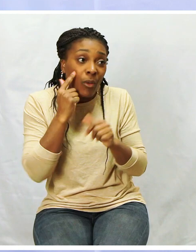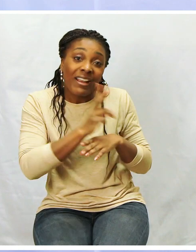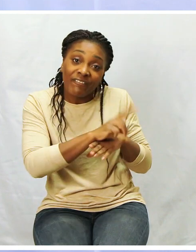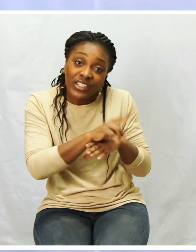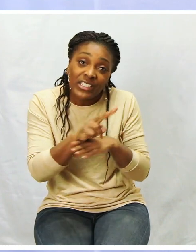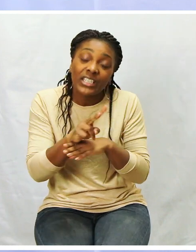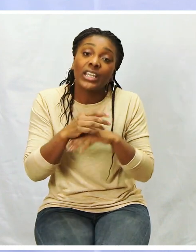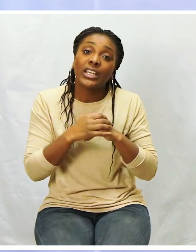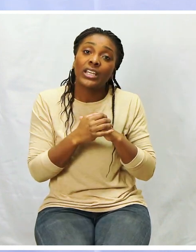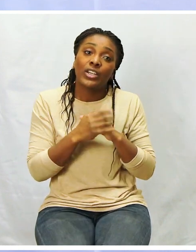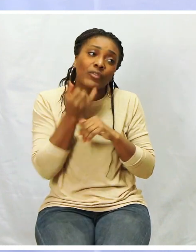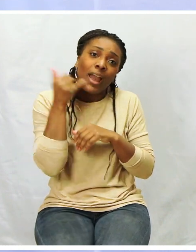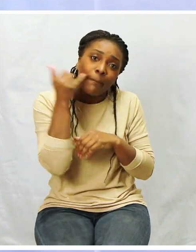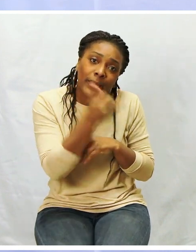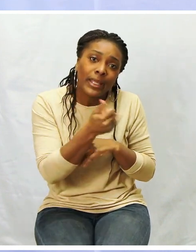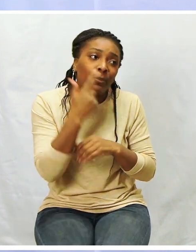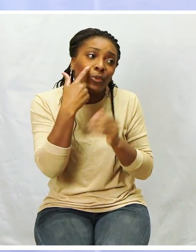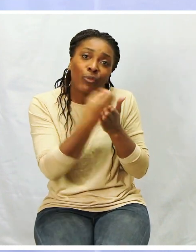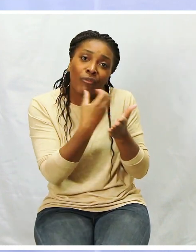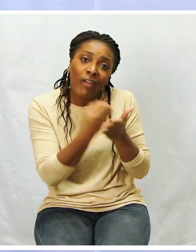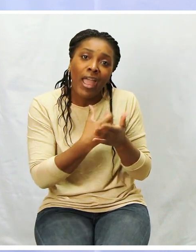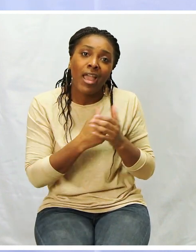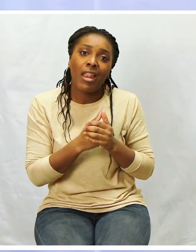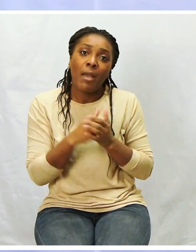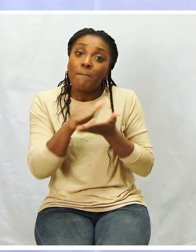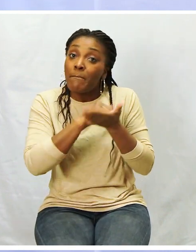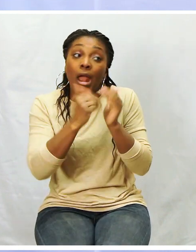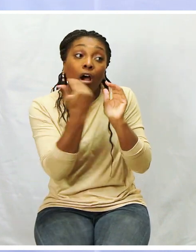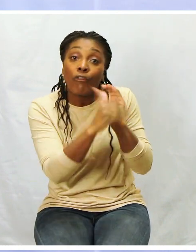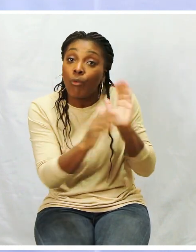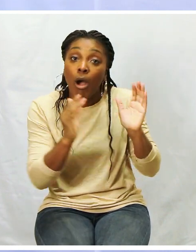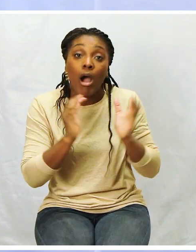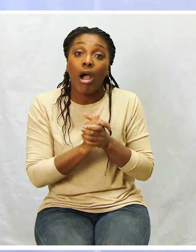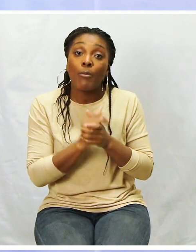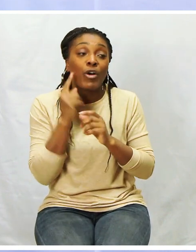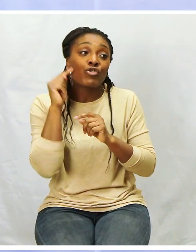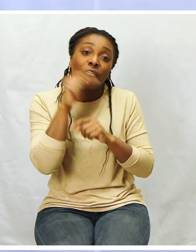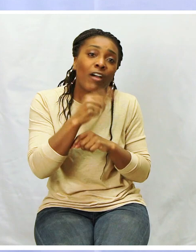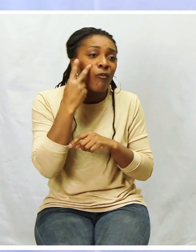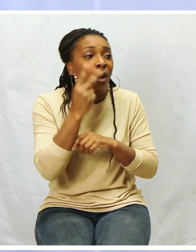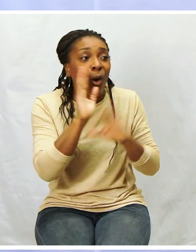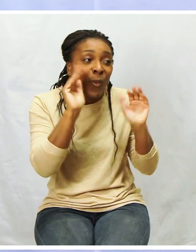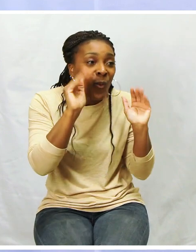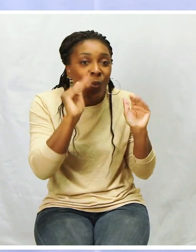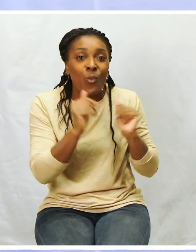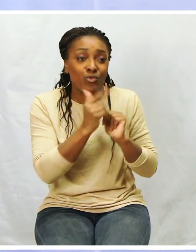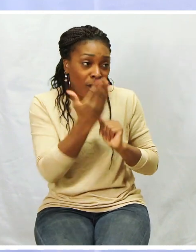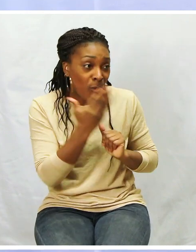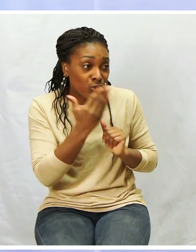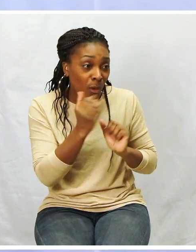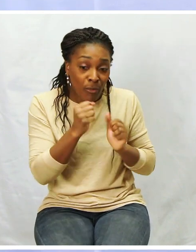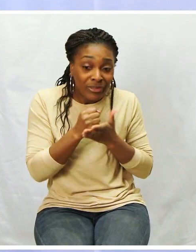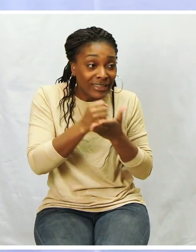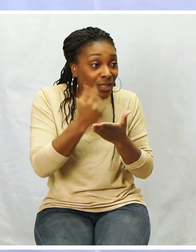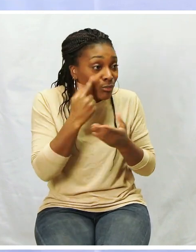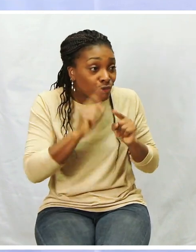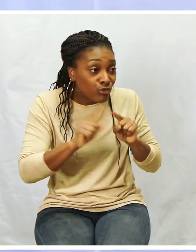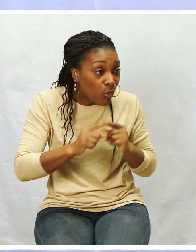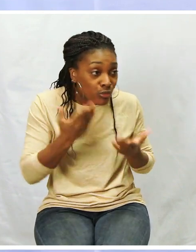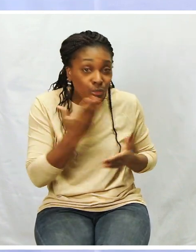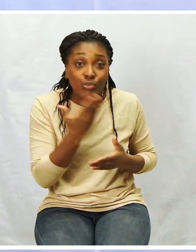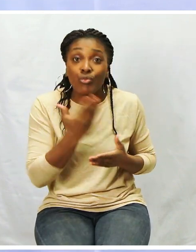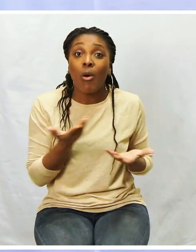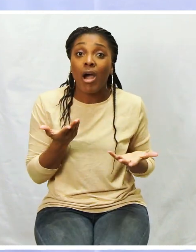visiter la personne, je vais l'appeler, je vais lui envoyer un mail, je vais lui faire un petit coucou, est-ce qu'elle a besoin de moi, est-ce que je peux l'aider pour telle et telle chose?